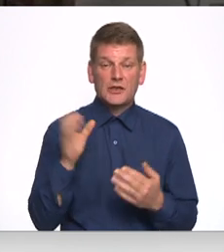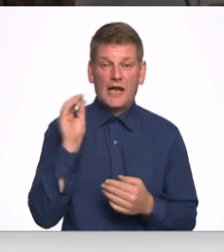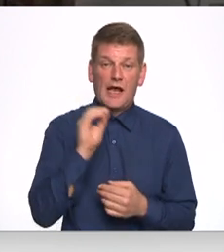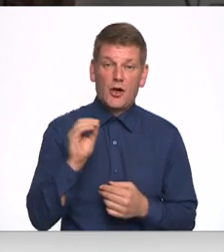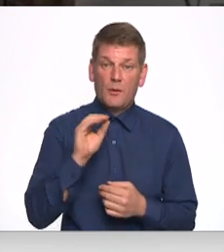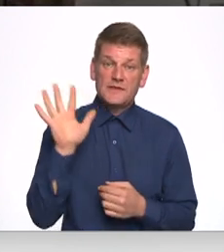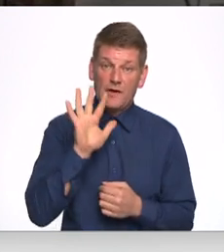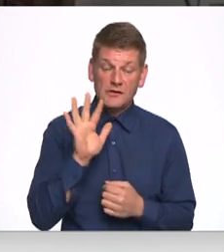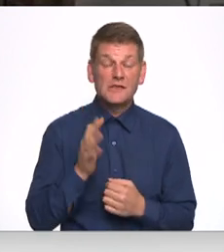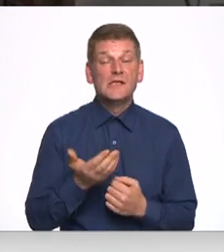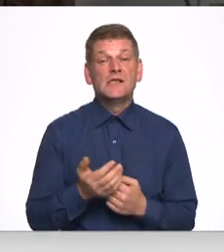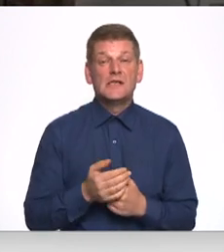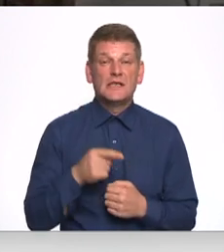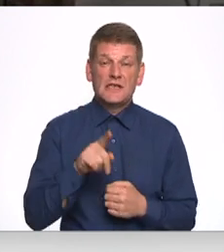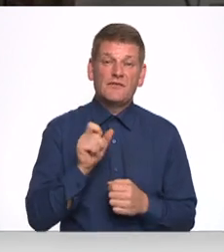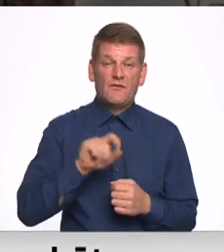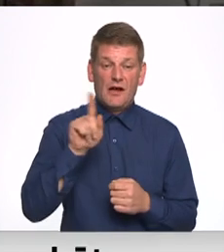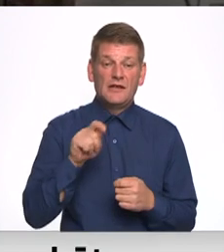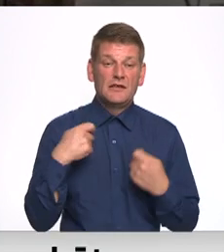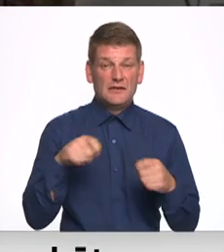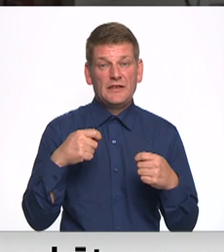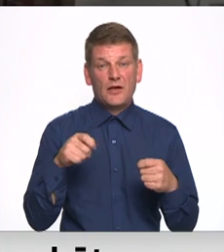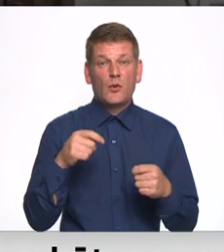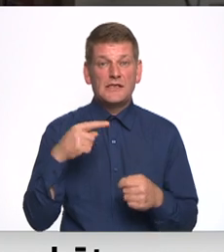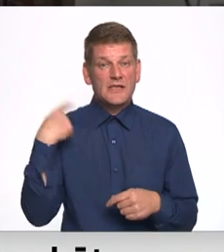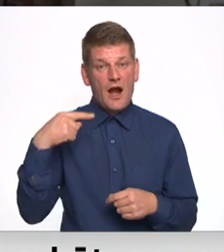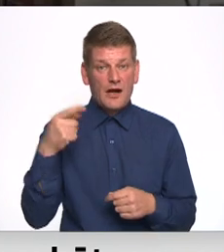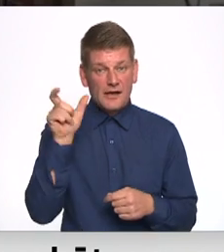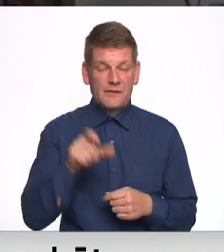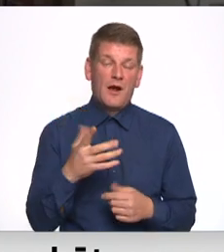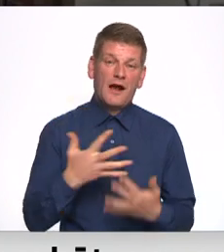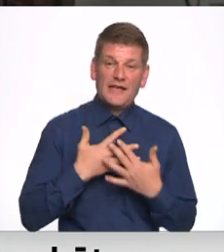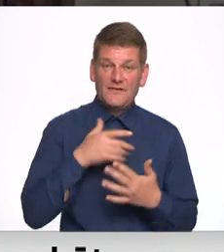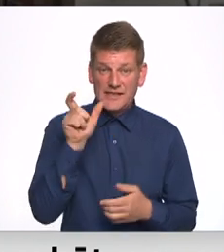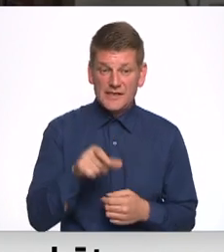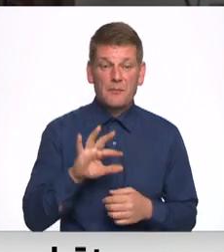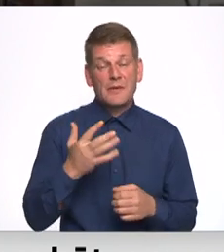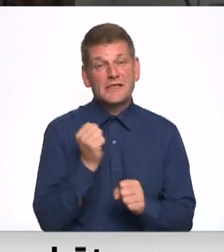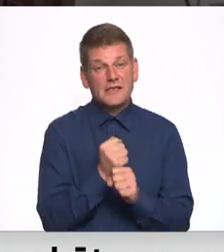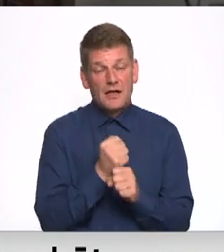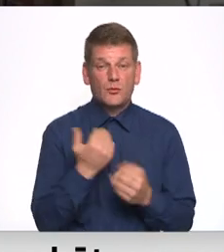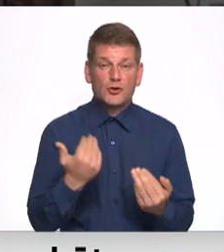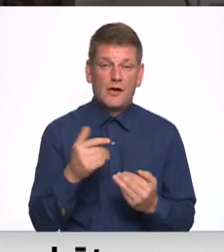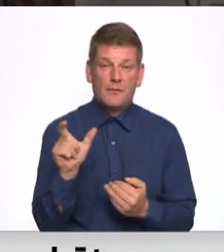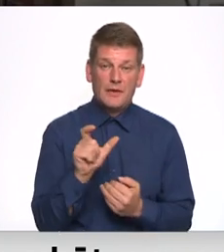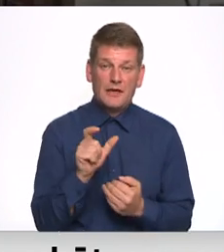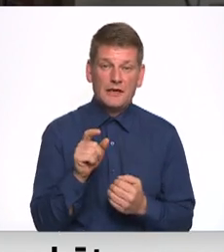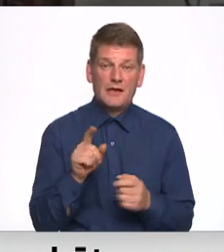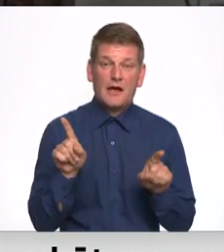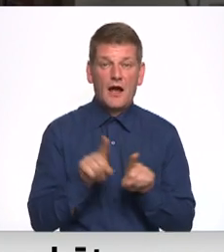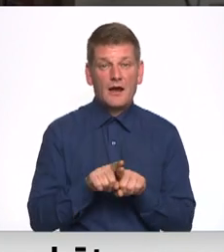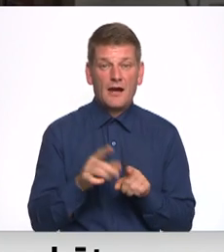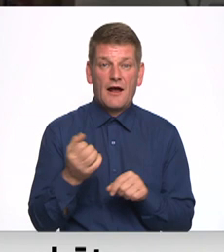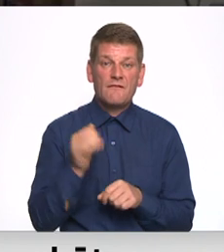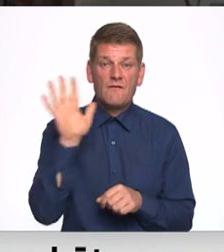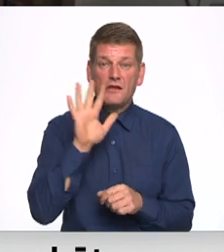Vairāk tas tiek tirgot trakajiem, no attiecīgi entuziastiem, bet nu, strādājam dotajā mirklī arī ar